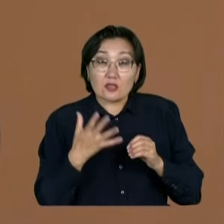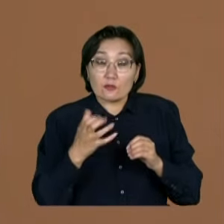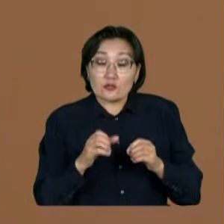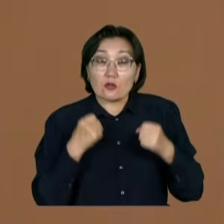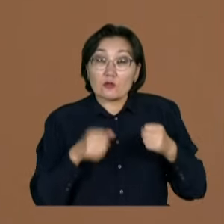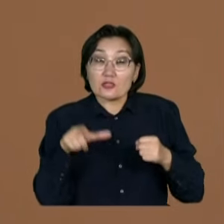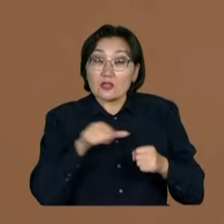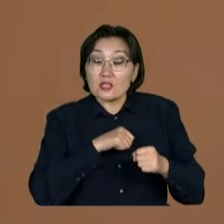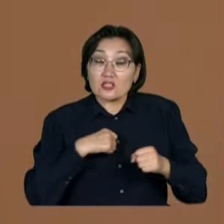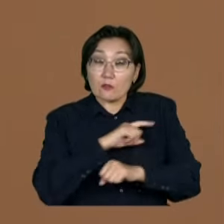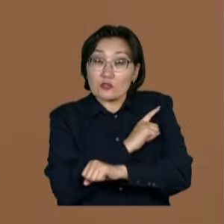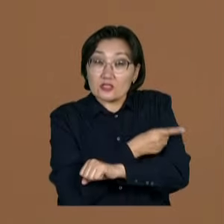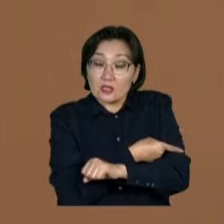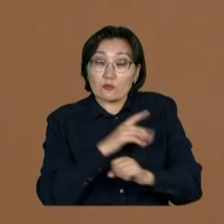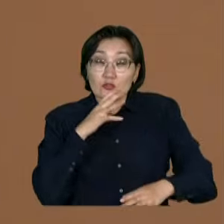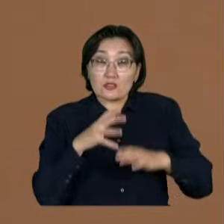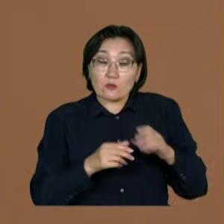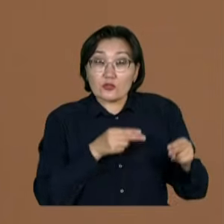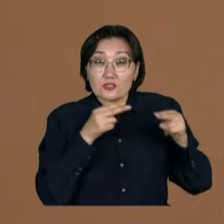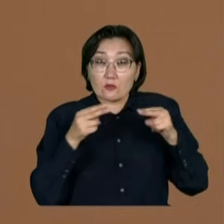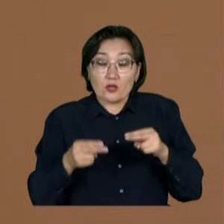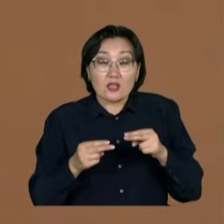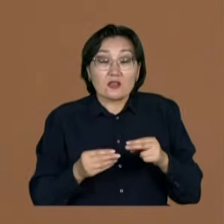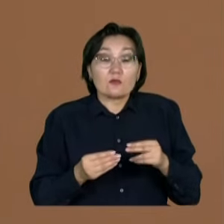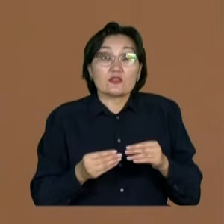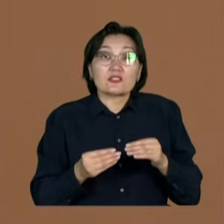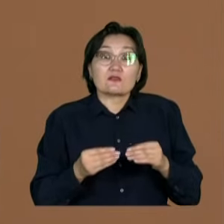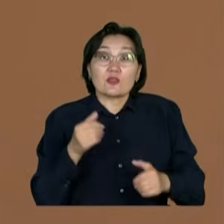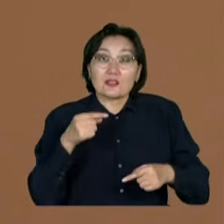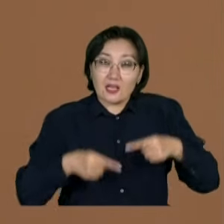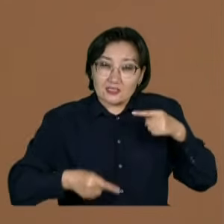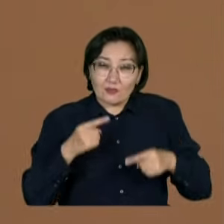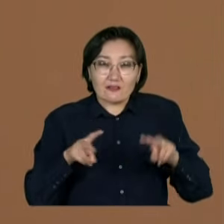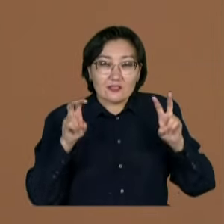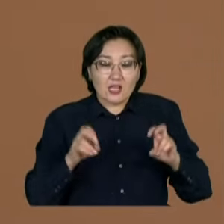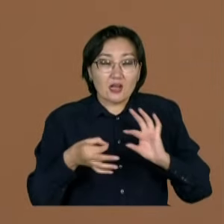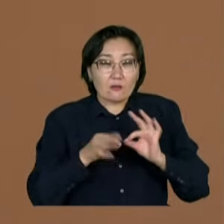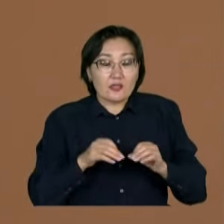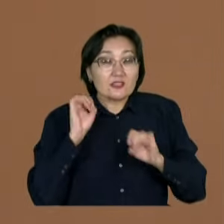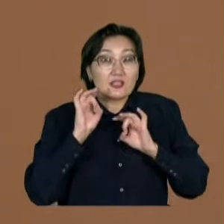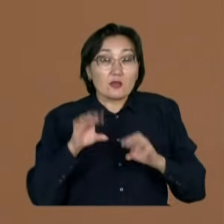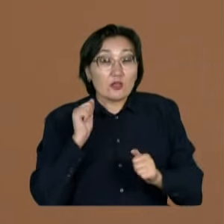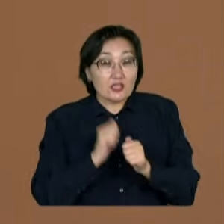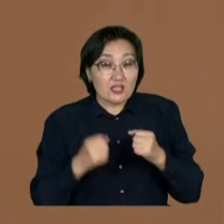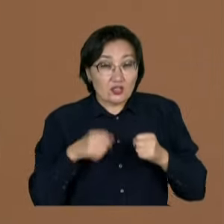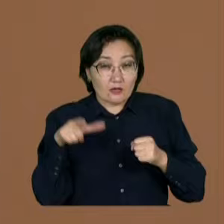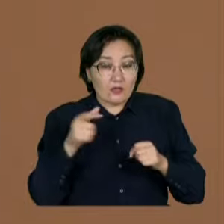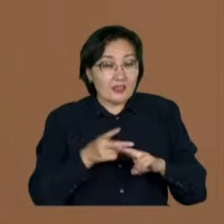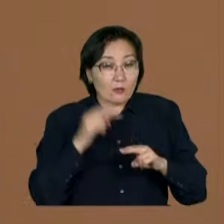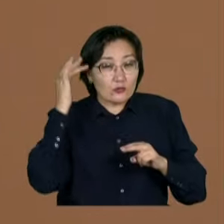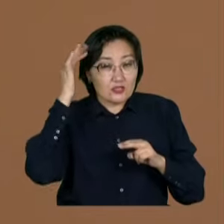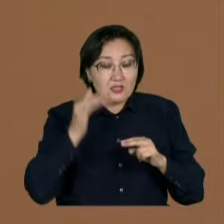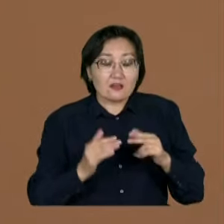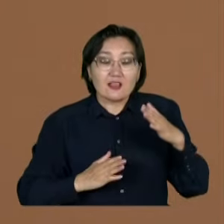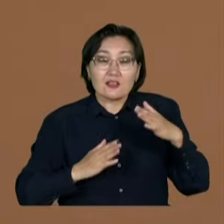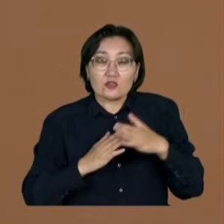и самые сильнейшие на планете приедут оспаривать титул олимпийского чемпиона. А для каждого спортсмена все-таки это мечта, это потолок